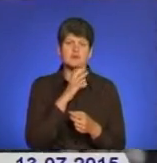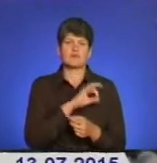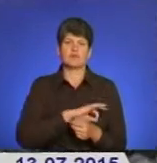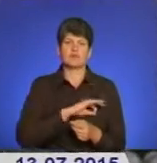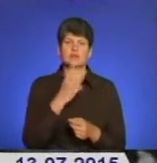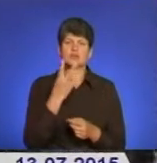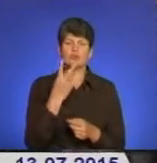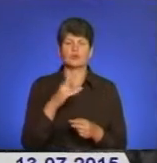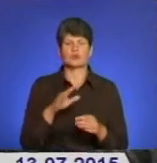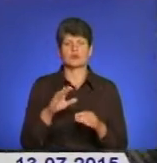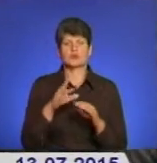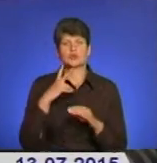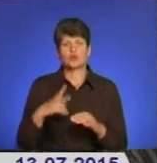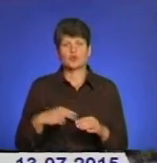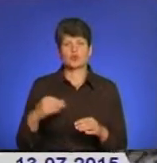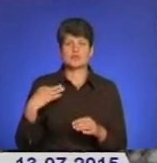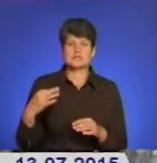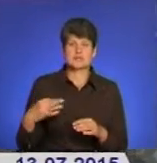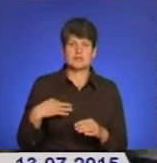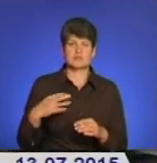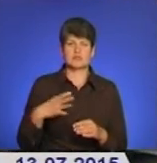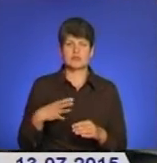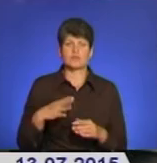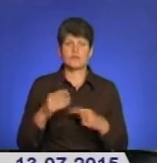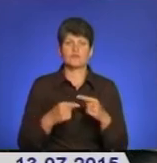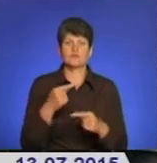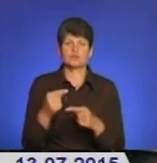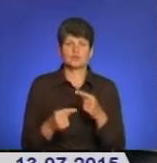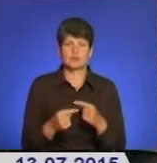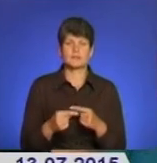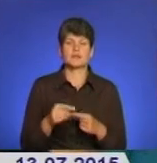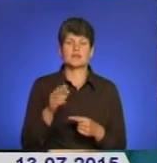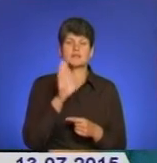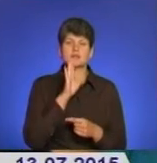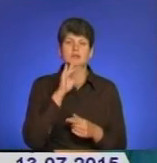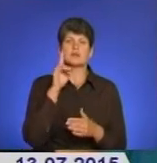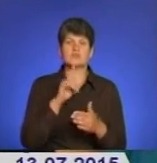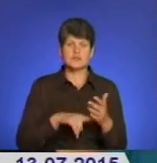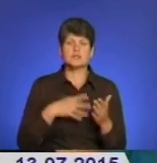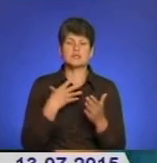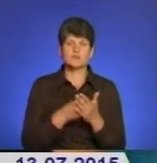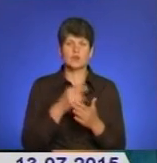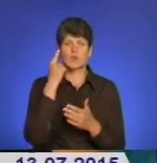доньок і сина, дочекалася онуків і правнуків. Мирослава Федорців вірить, на власні